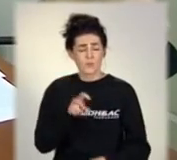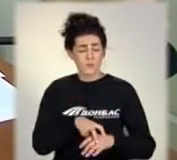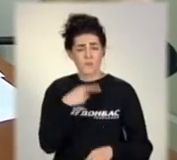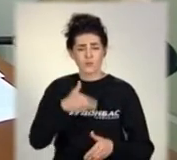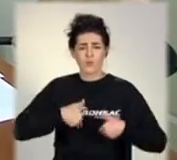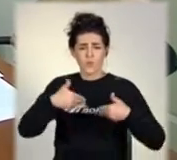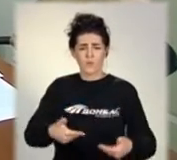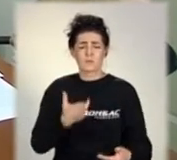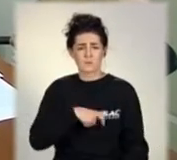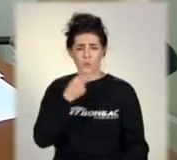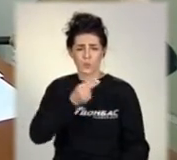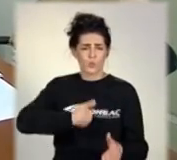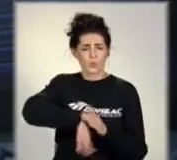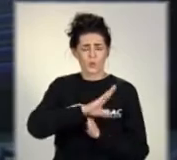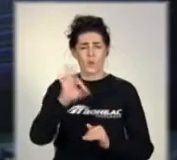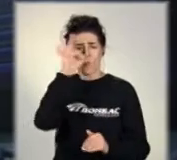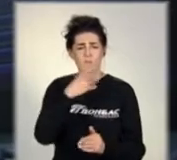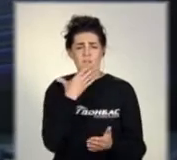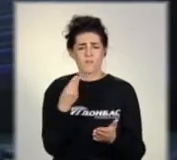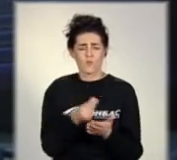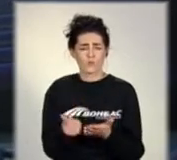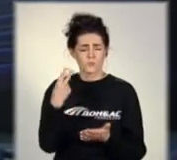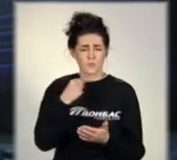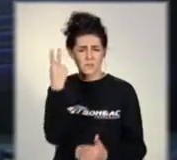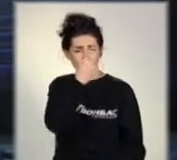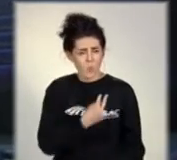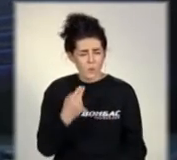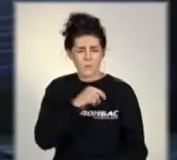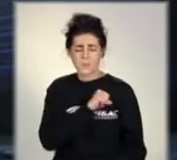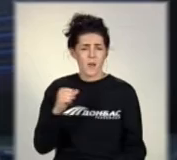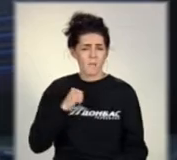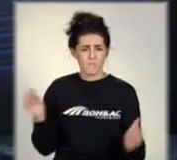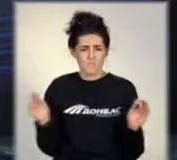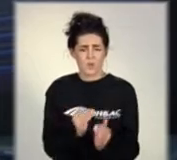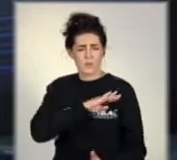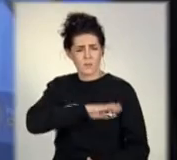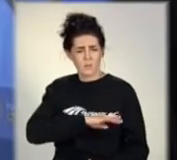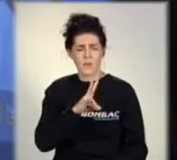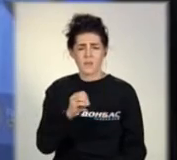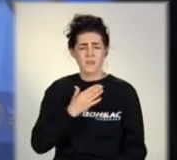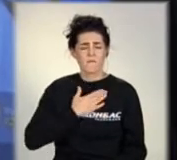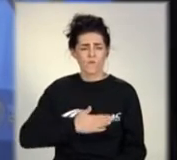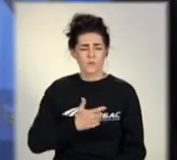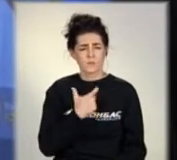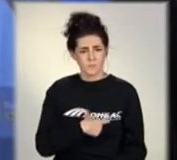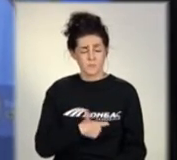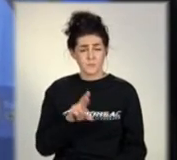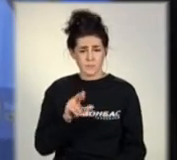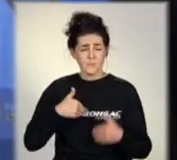радить уникати знецінювання. Це найкоротший шлях до депресії через невдоволення собою. Я предлагаю